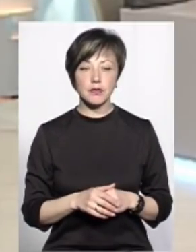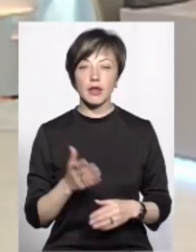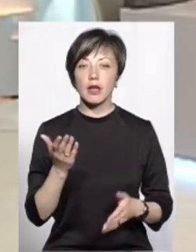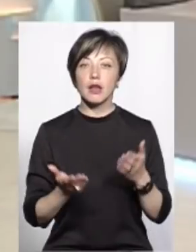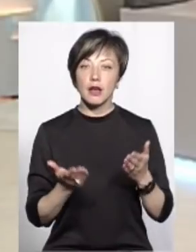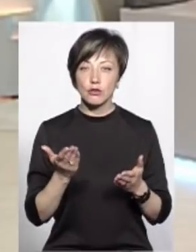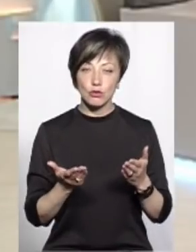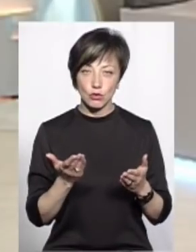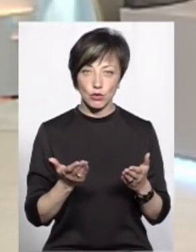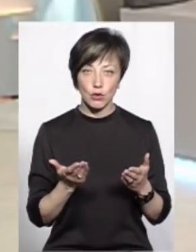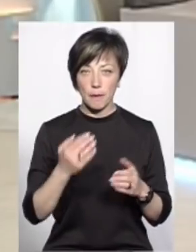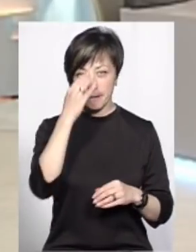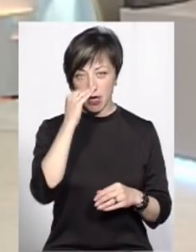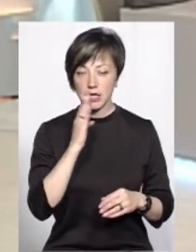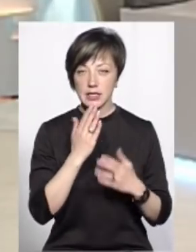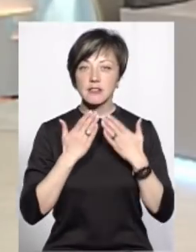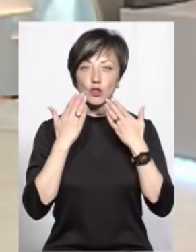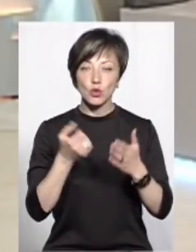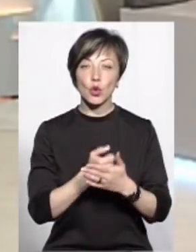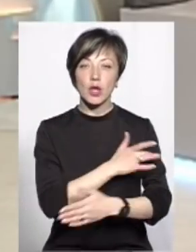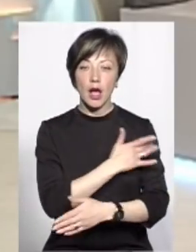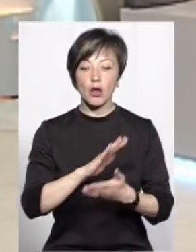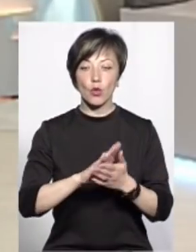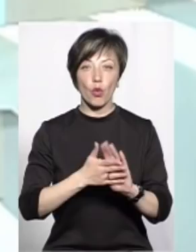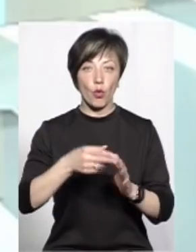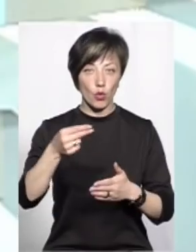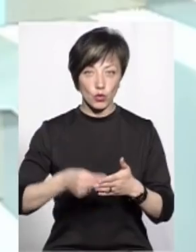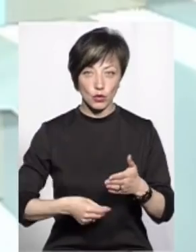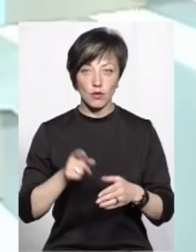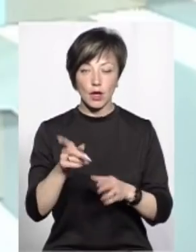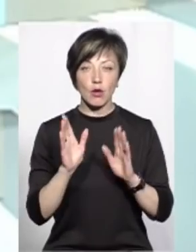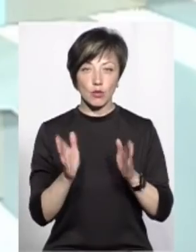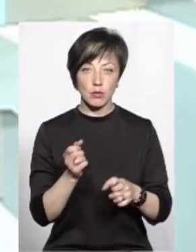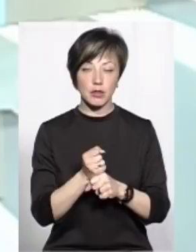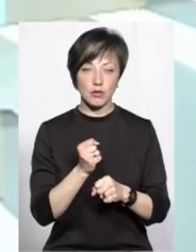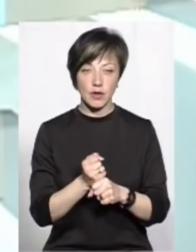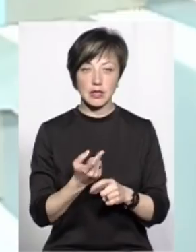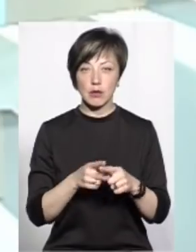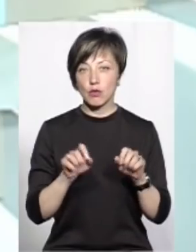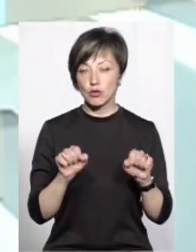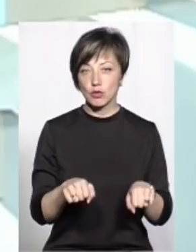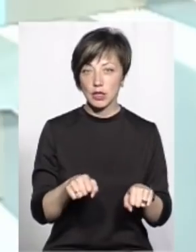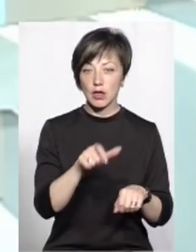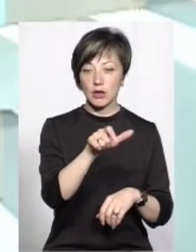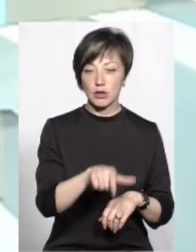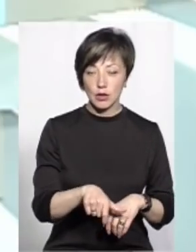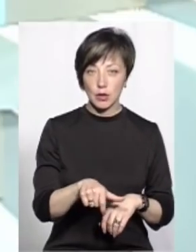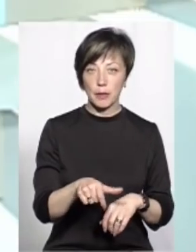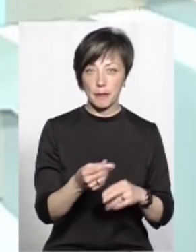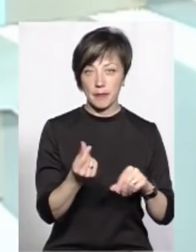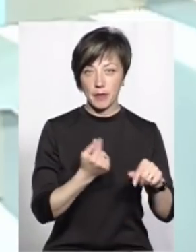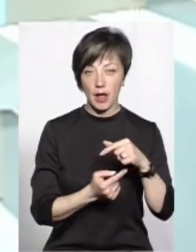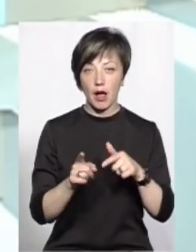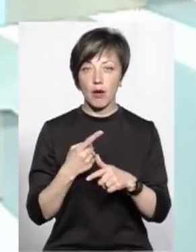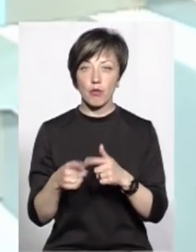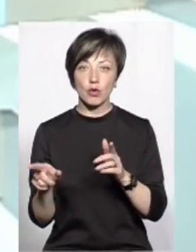Якщо батьки звернулись до няні, уклали з нею угоду, що вона буде нянею, бо це може бути або фізична особа-підприємець няня,